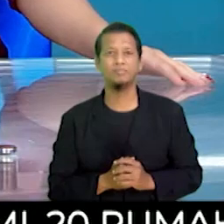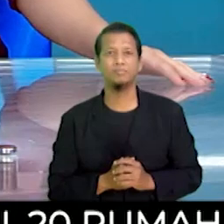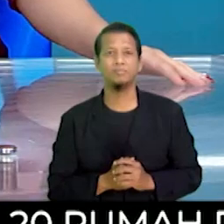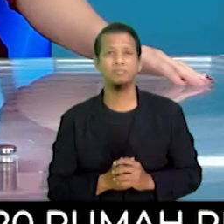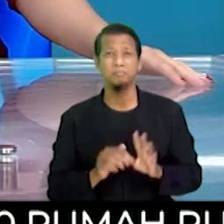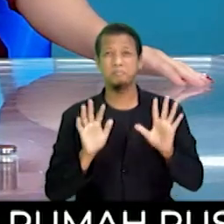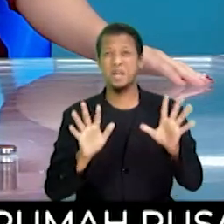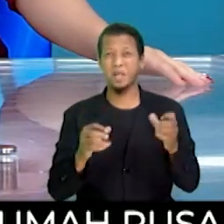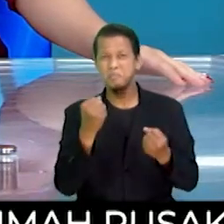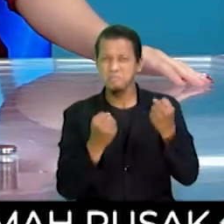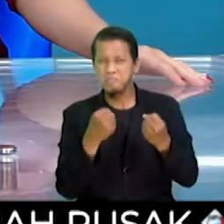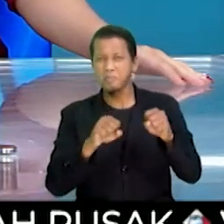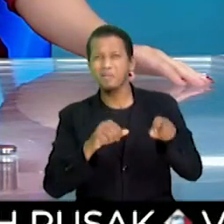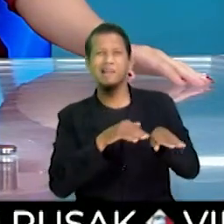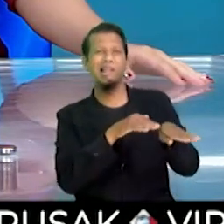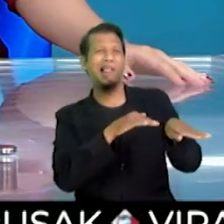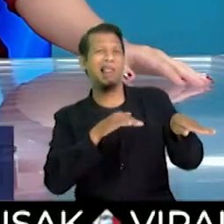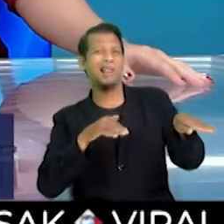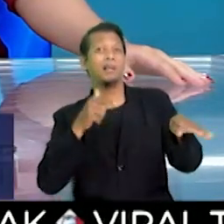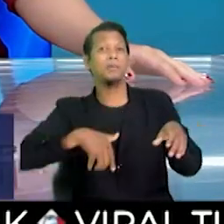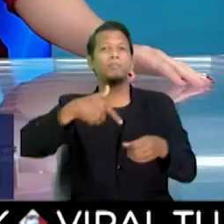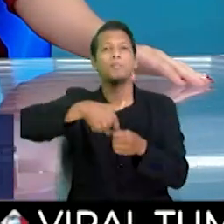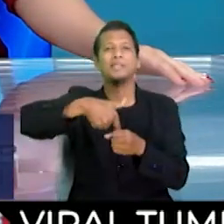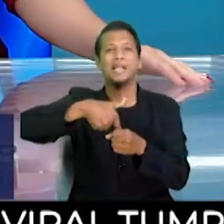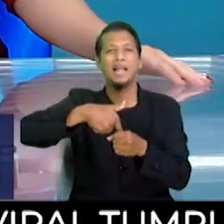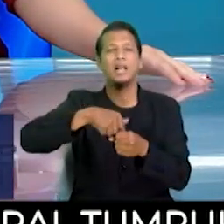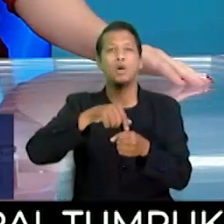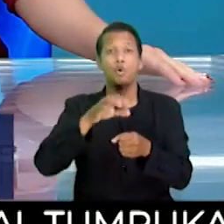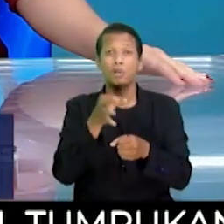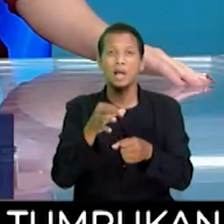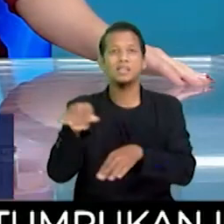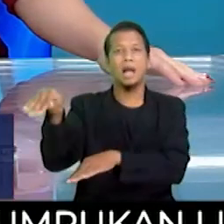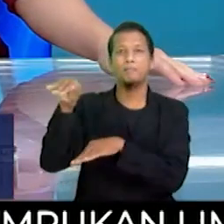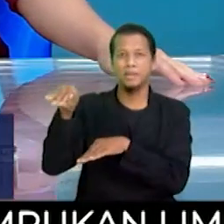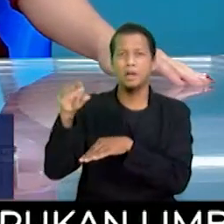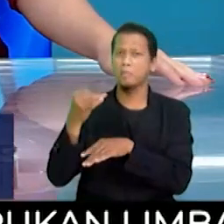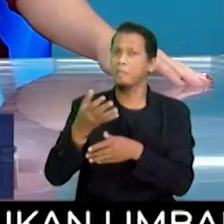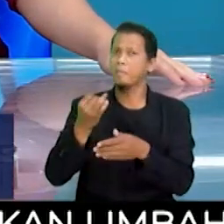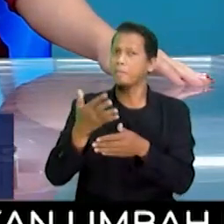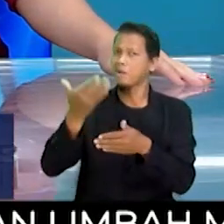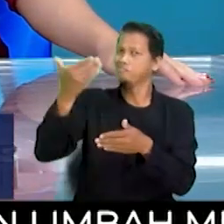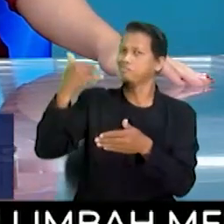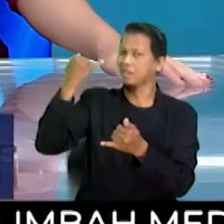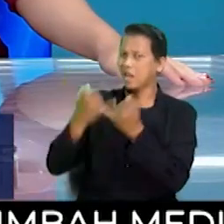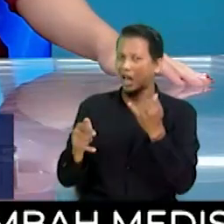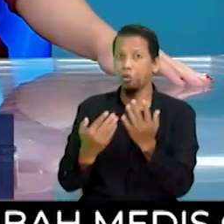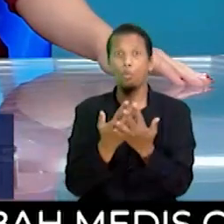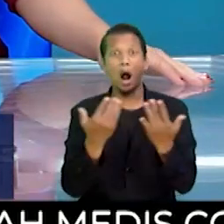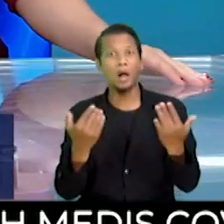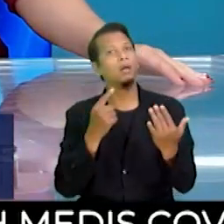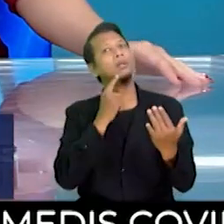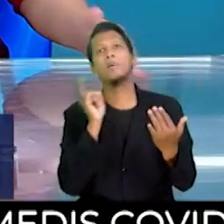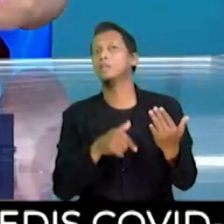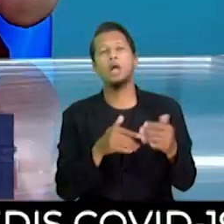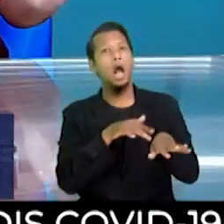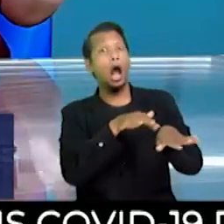Kita beralih ke informasi lainnya, pemirsa. Antrian ratusan kendaraan memadati SPBU di Kota Jambi. Sejak beberapa hari terakhir, warga